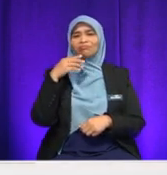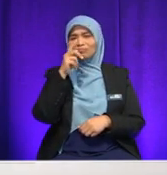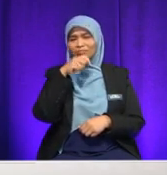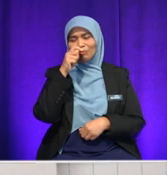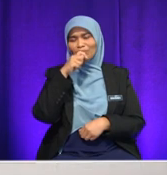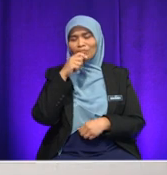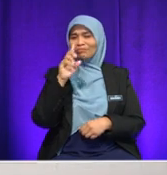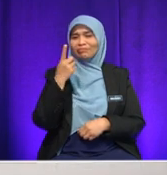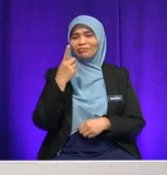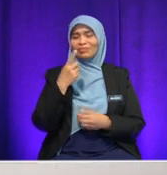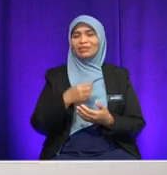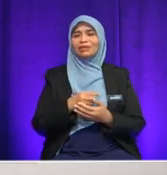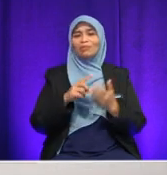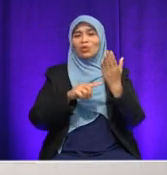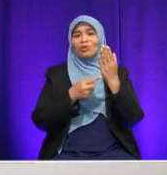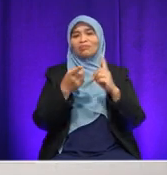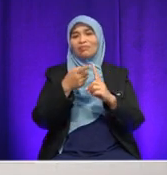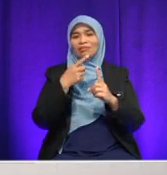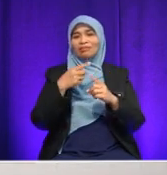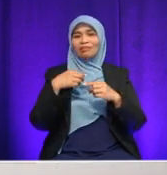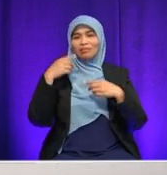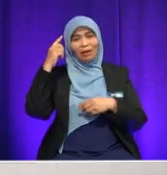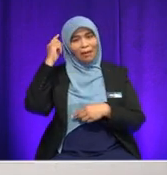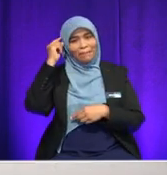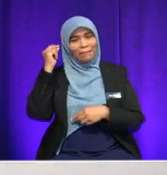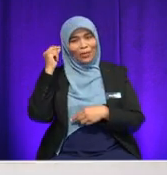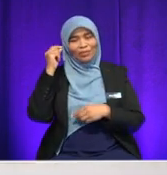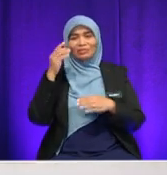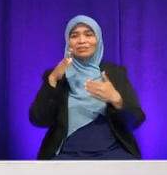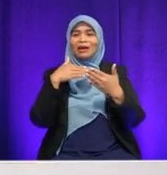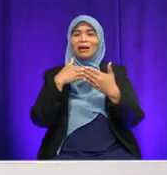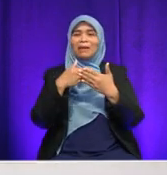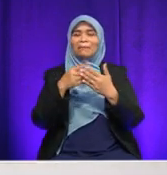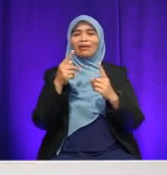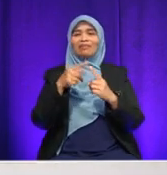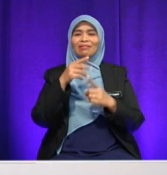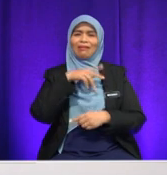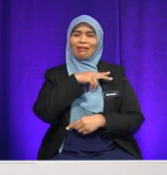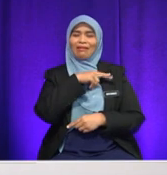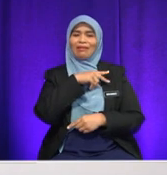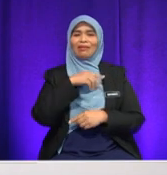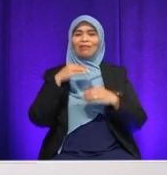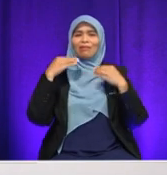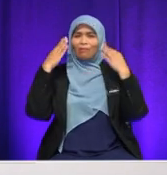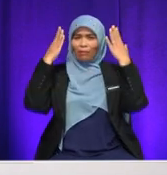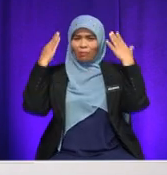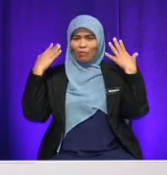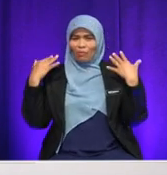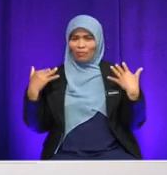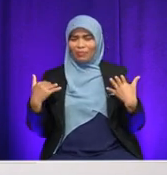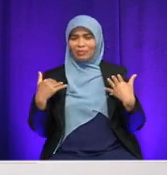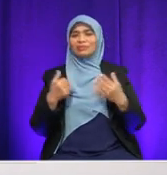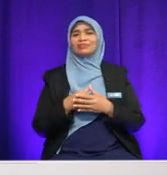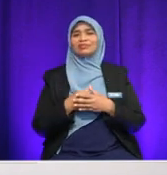Kita bermula daripada hujung rambut sampai hujung kaki. Okay. Yang pertama, dia mempunyai rambut yang gerbang, gondrong,